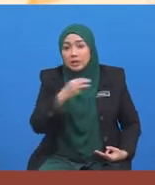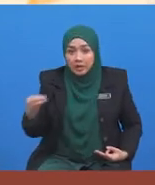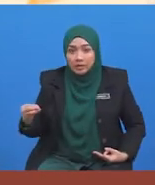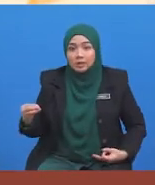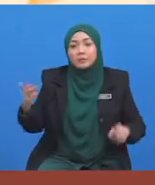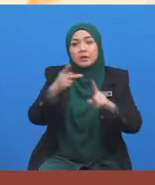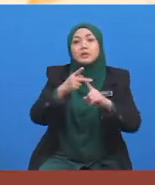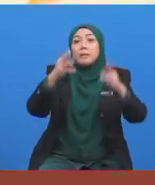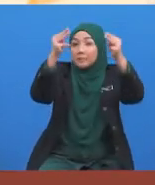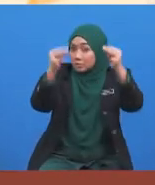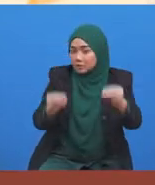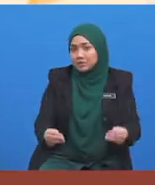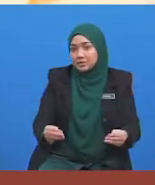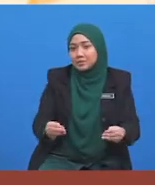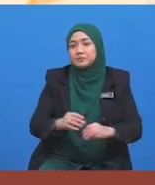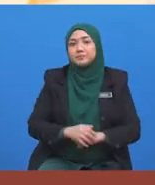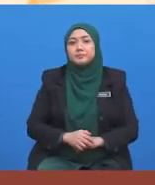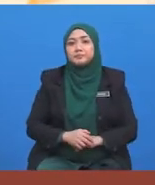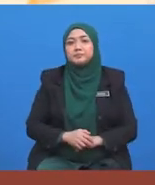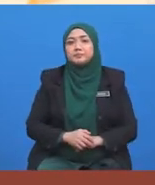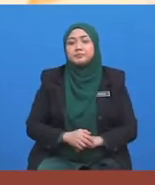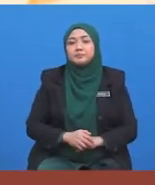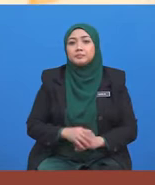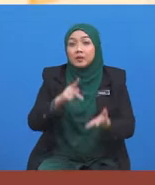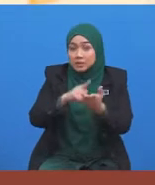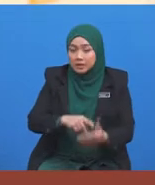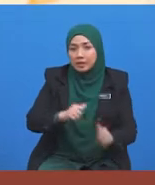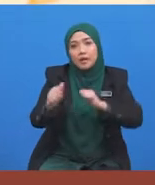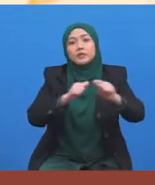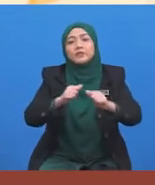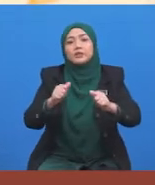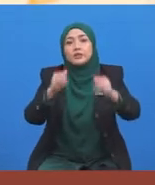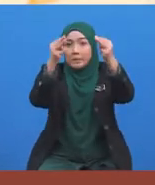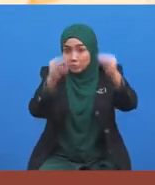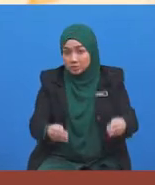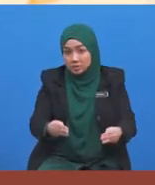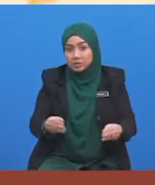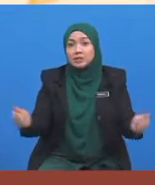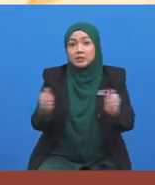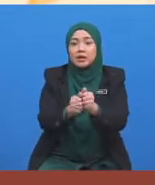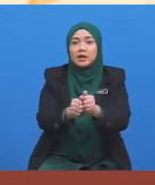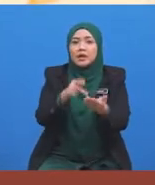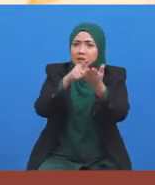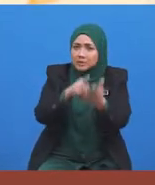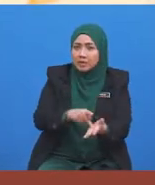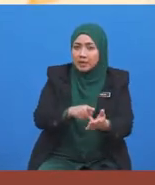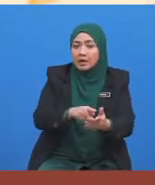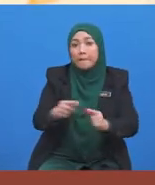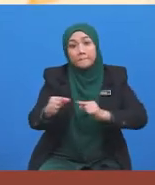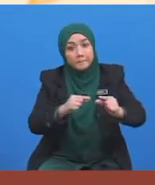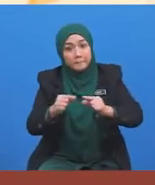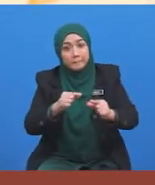manusia. Jangan lupa kesan aktiviti manusia dengan kesan terhadap persekitaran